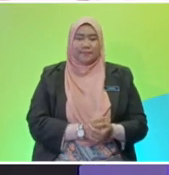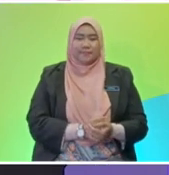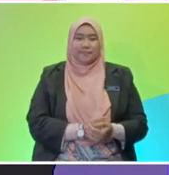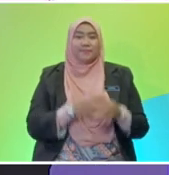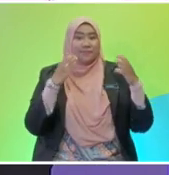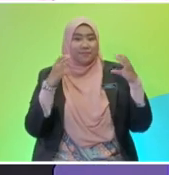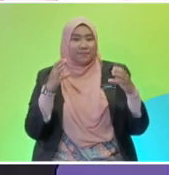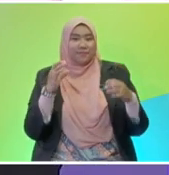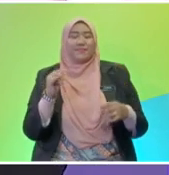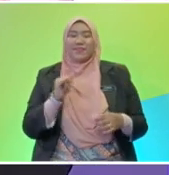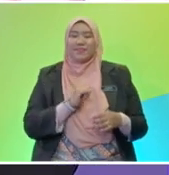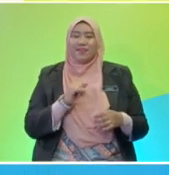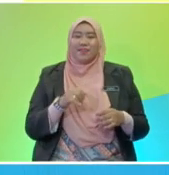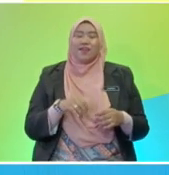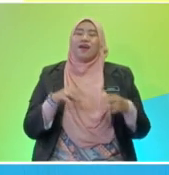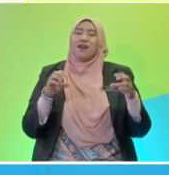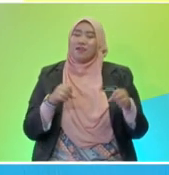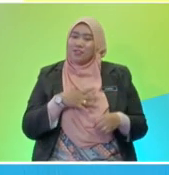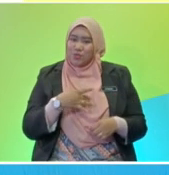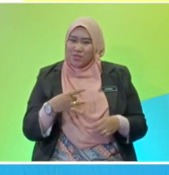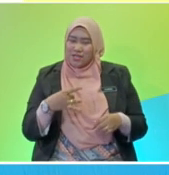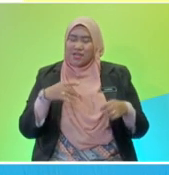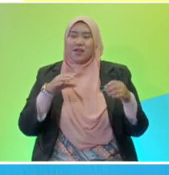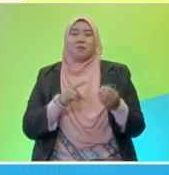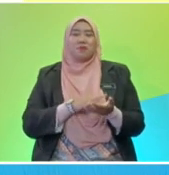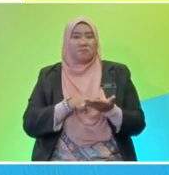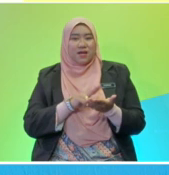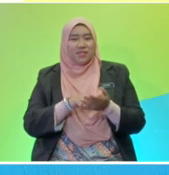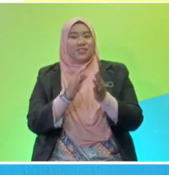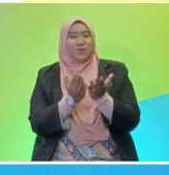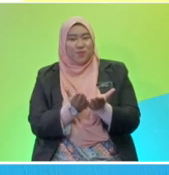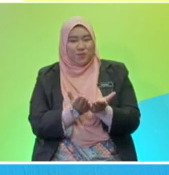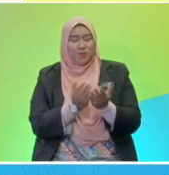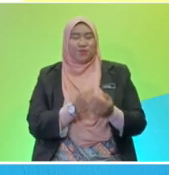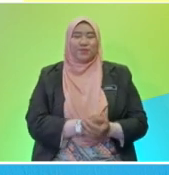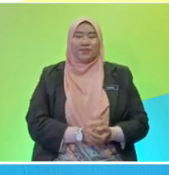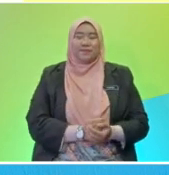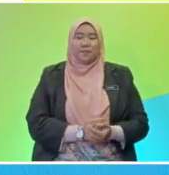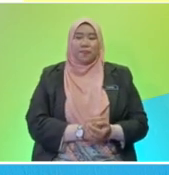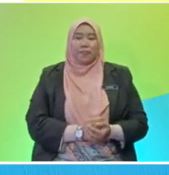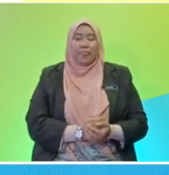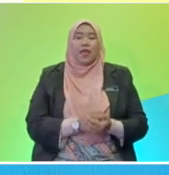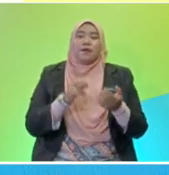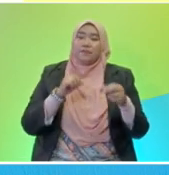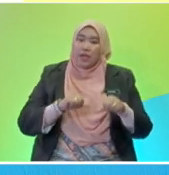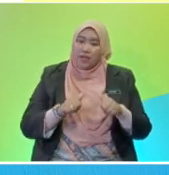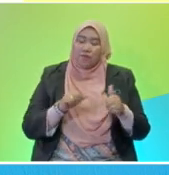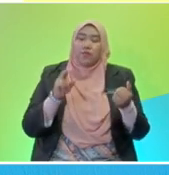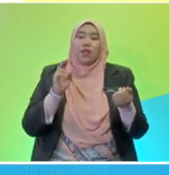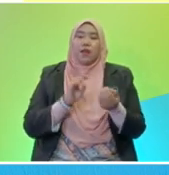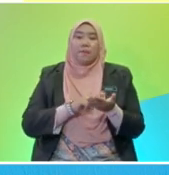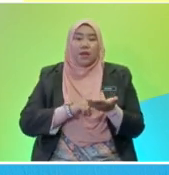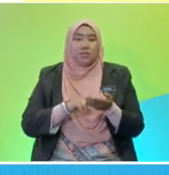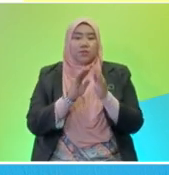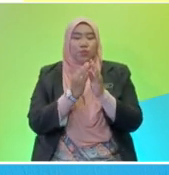hazirah tadi membaca buku activity membaca buku pada waktu lapang memang